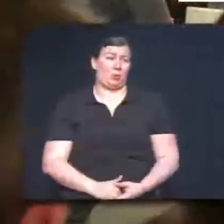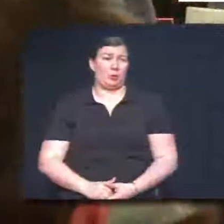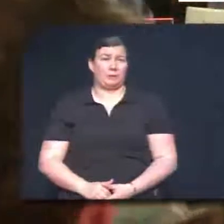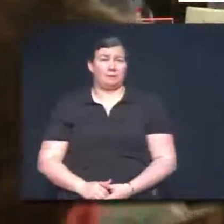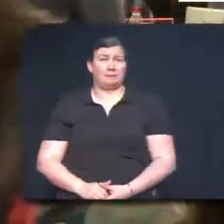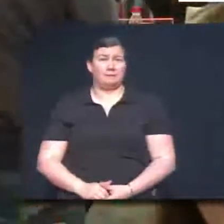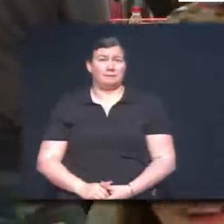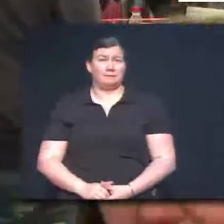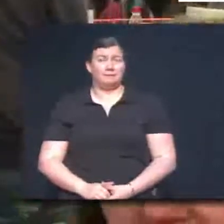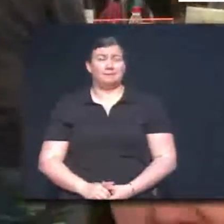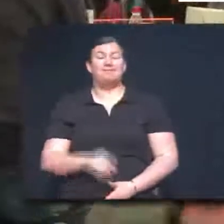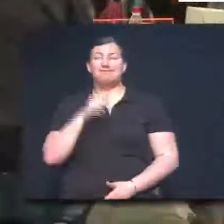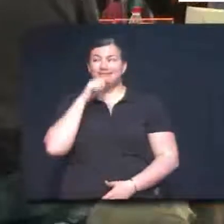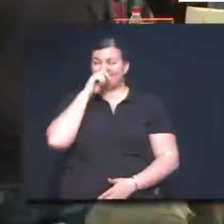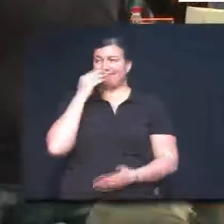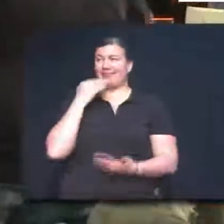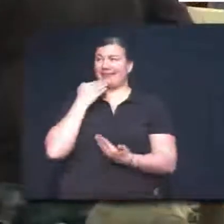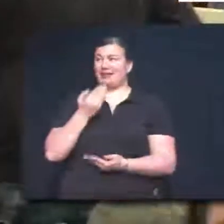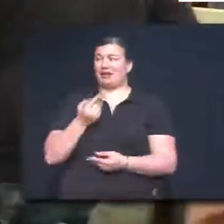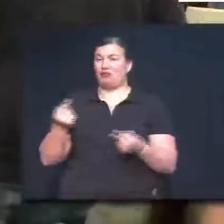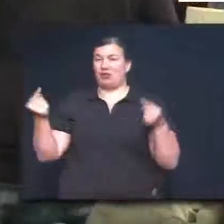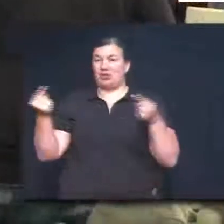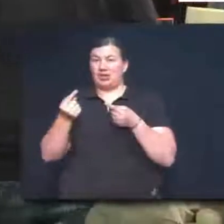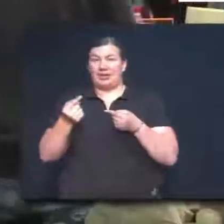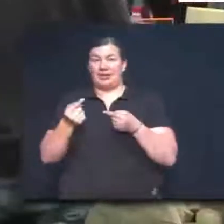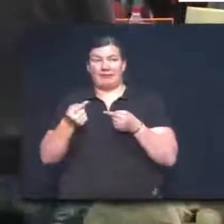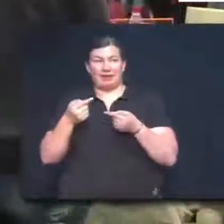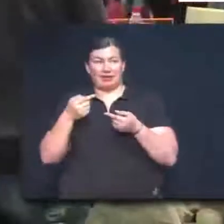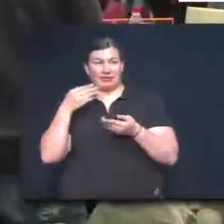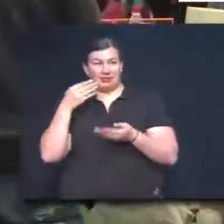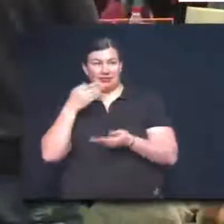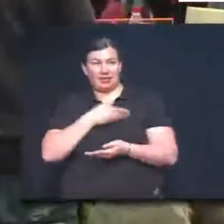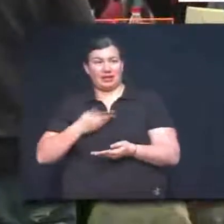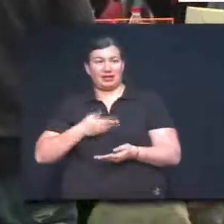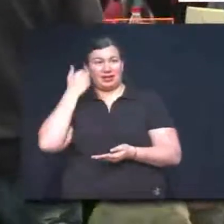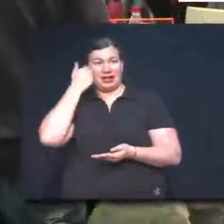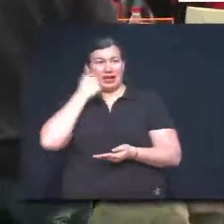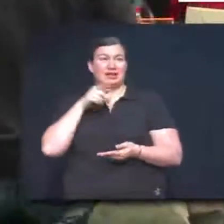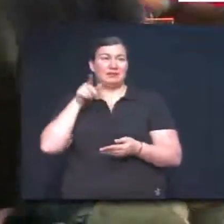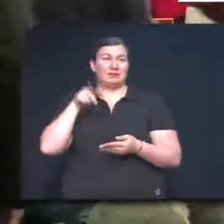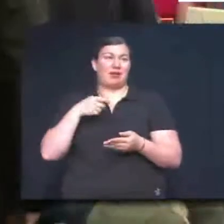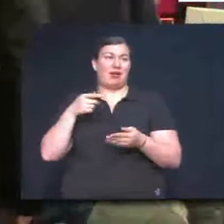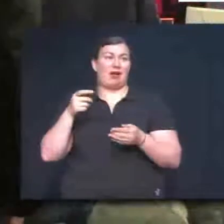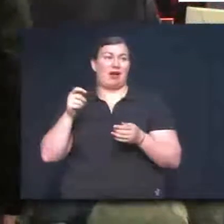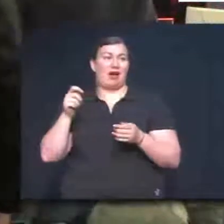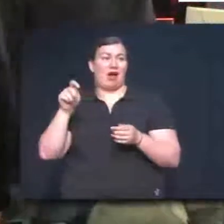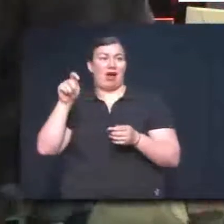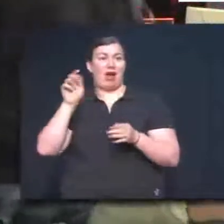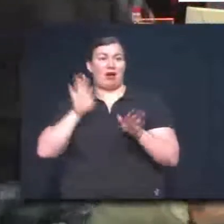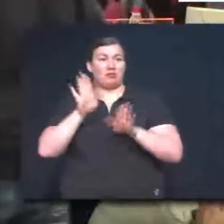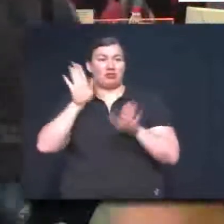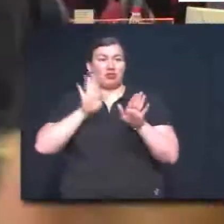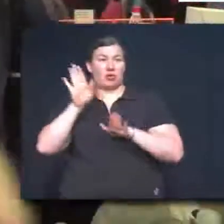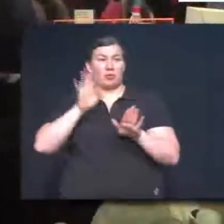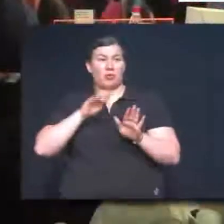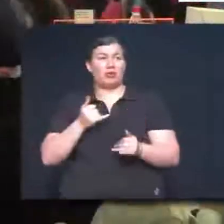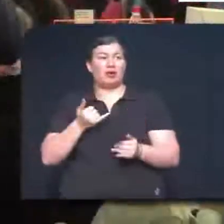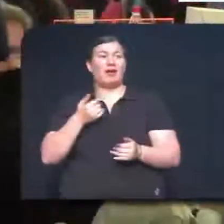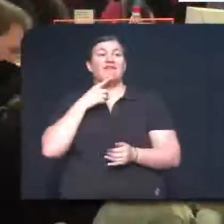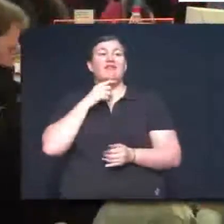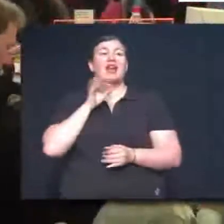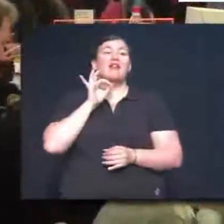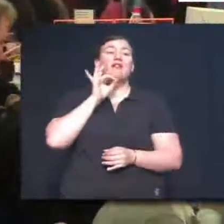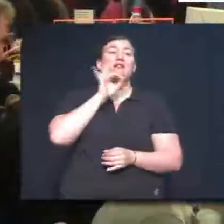danke für die Gegenrede wir kommen zur Abstimmung die jahrkarten also grün hoch